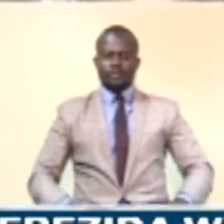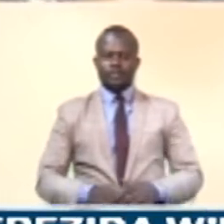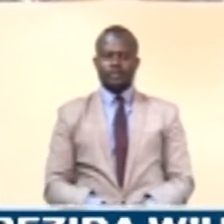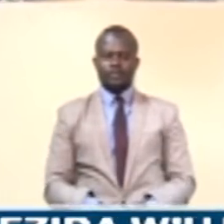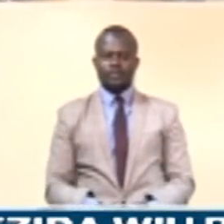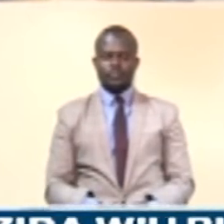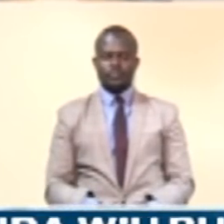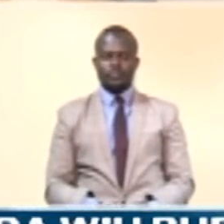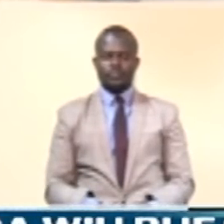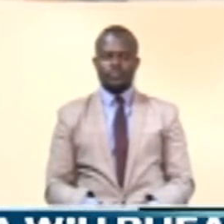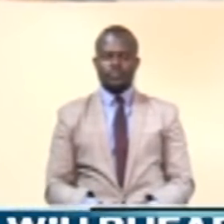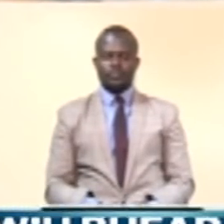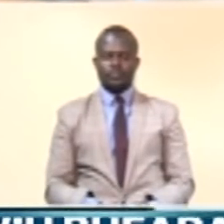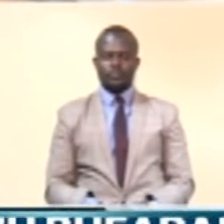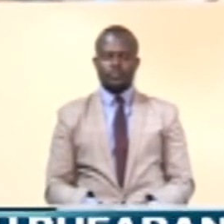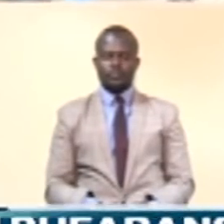s'expriment.